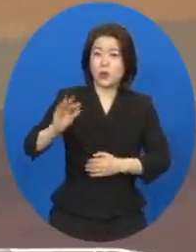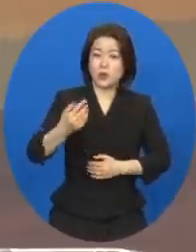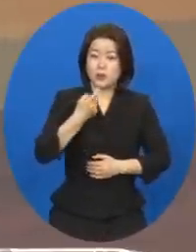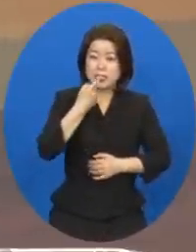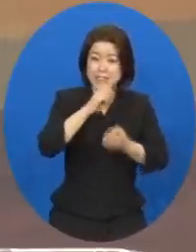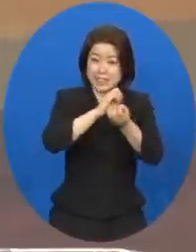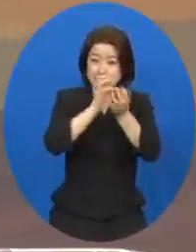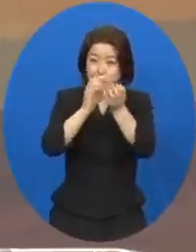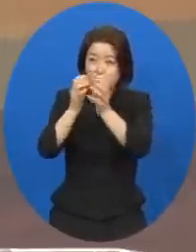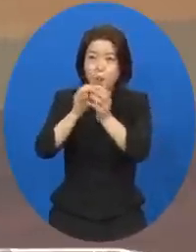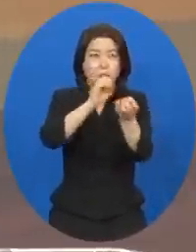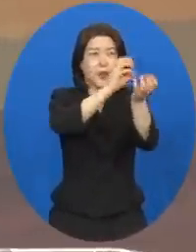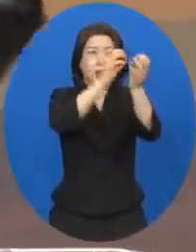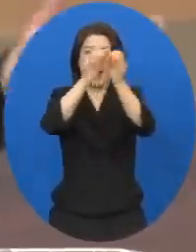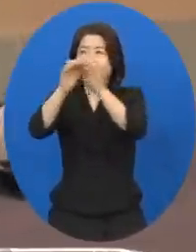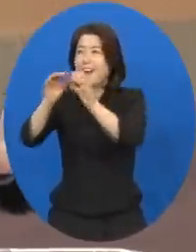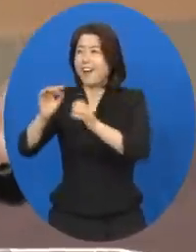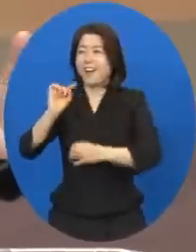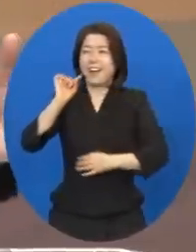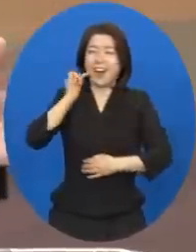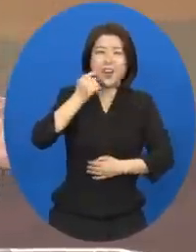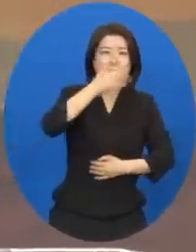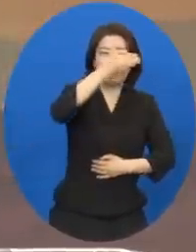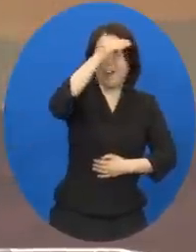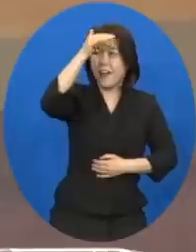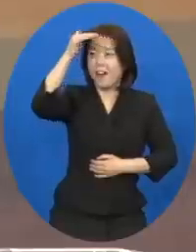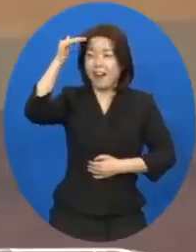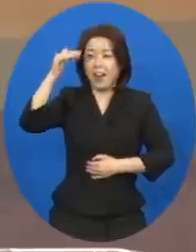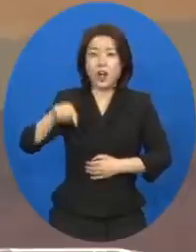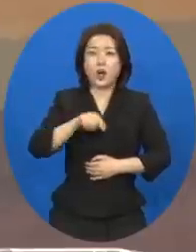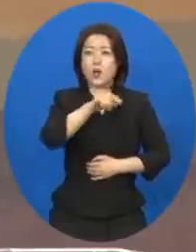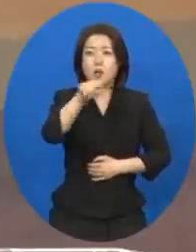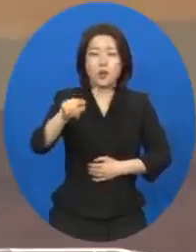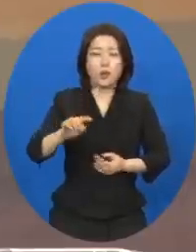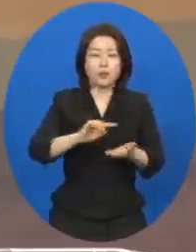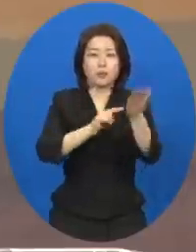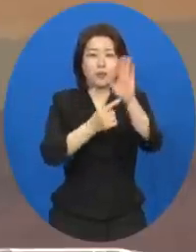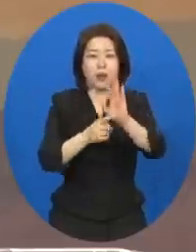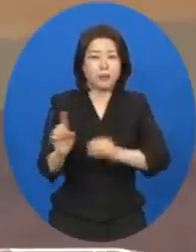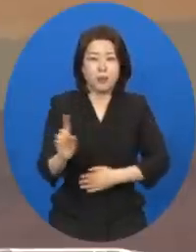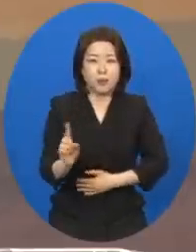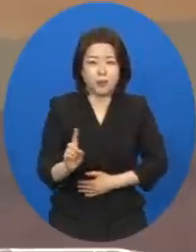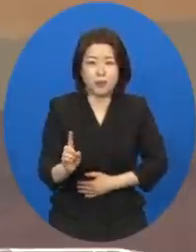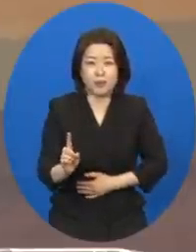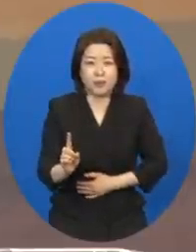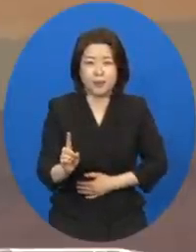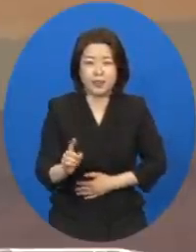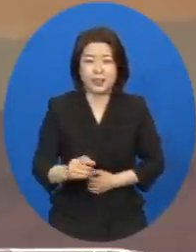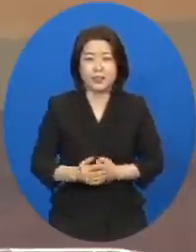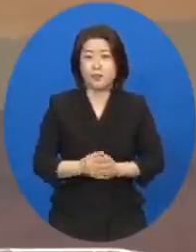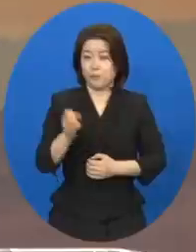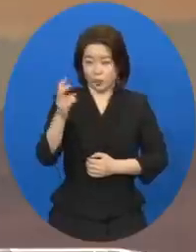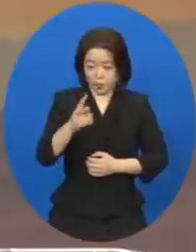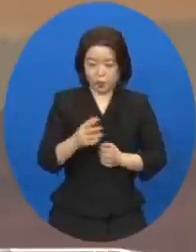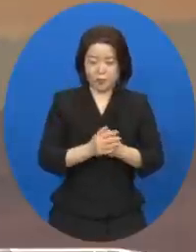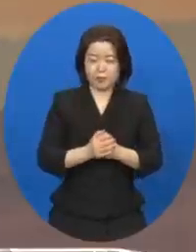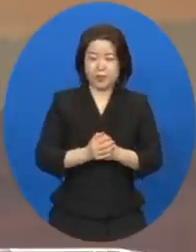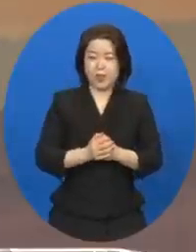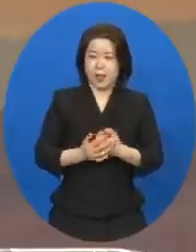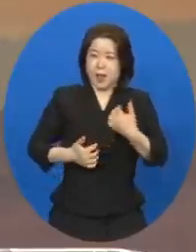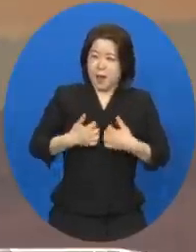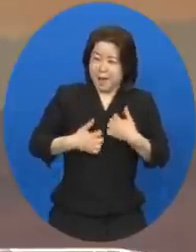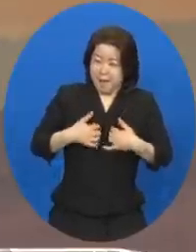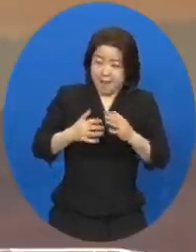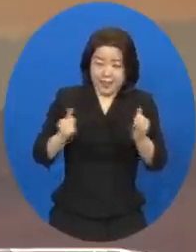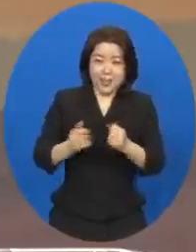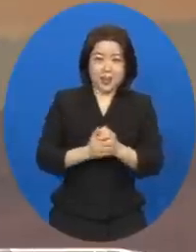이게 벚꽃이 쫙 피어 있는 곳에 가서 여러분은 어떤 반응이세요? 또는 아주 반가운 사람,